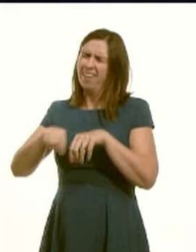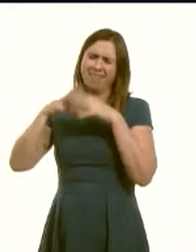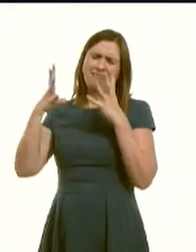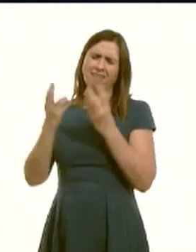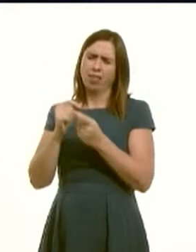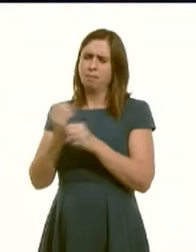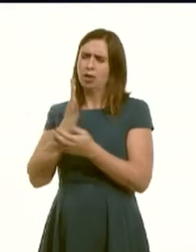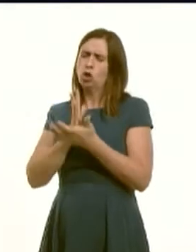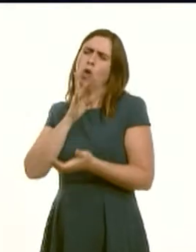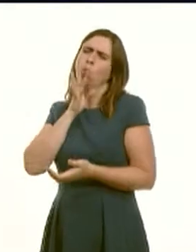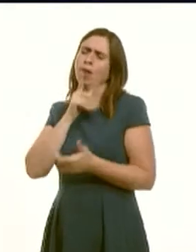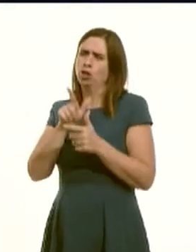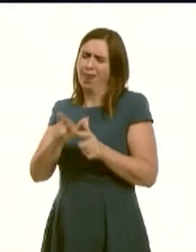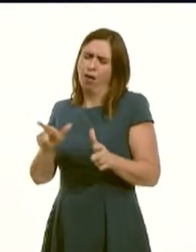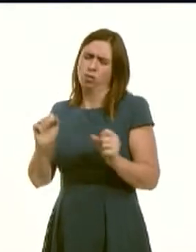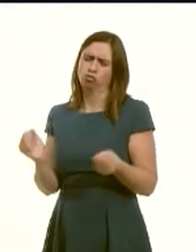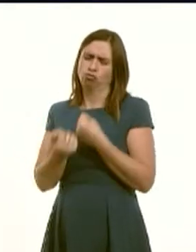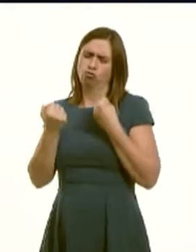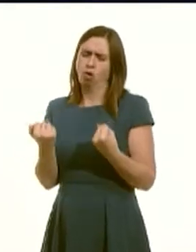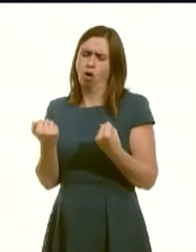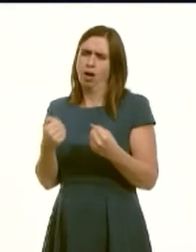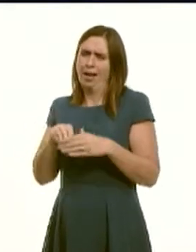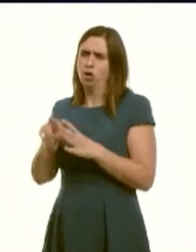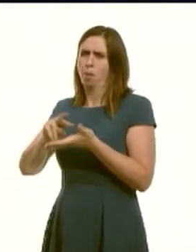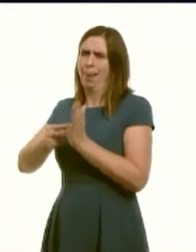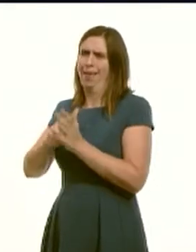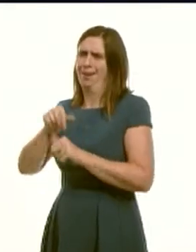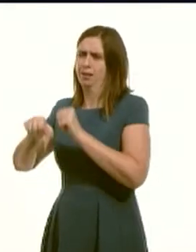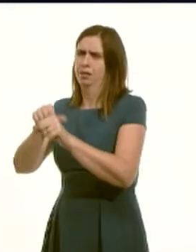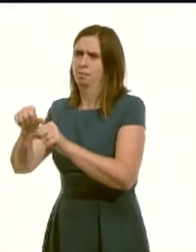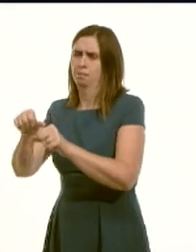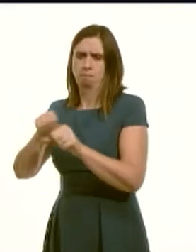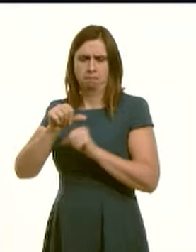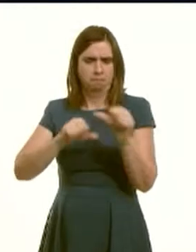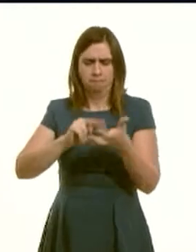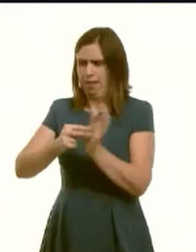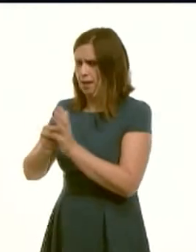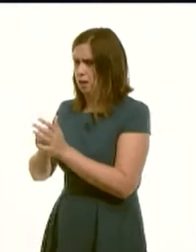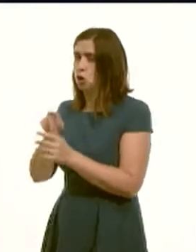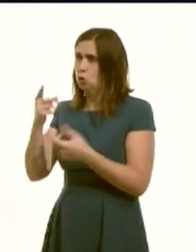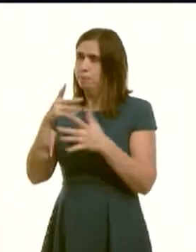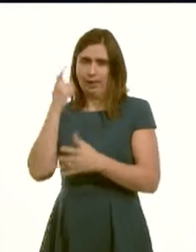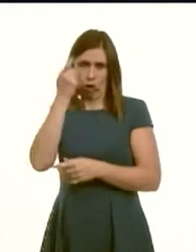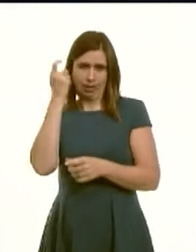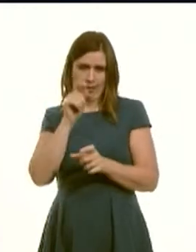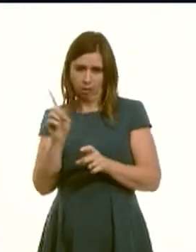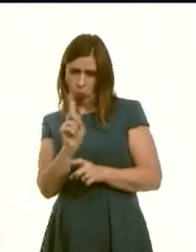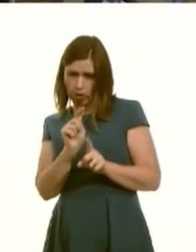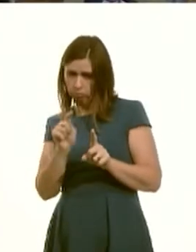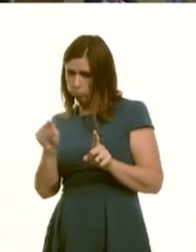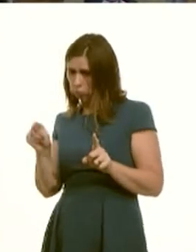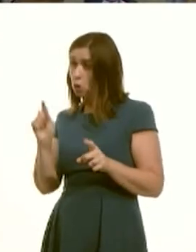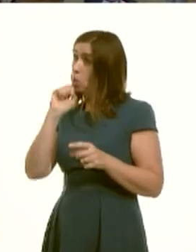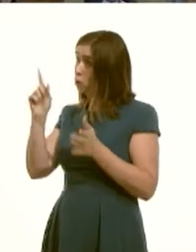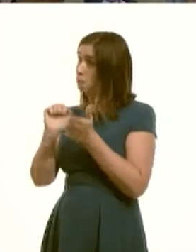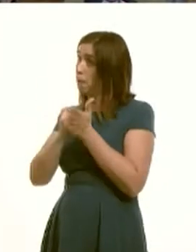Pa opsiynau gafodd eu hystyried felly, a fydd chi'n barod I gyhoeddi copi o'r opsiynau ar ystyriwyd gan yr adran